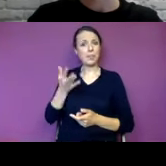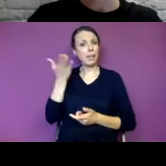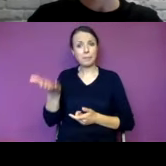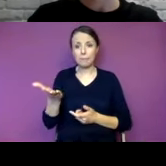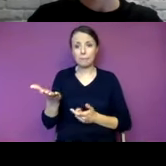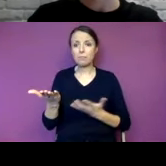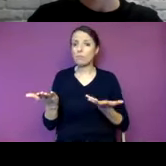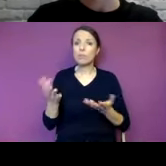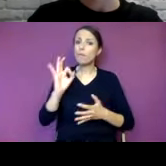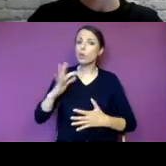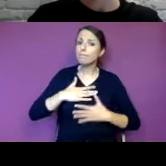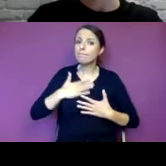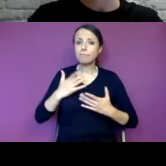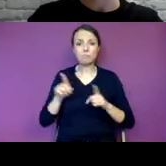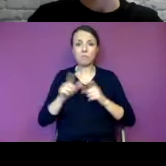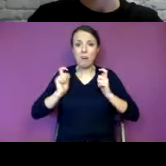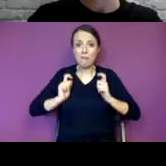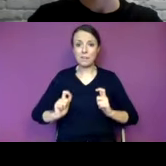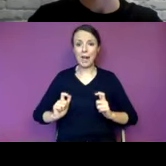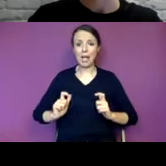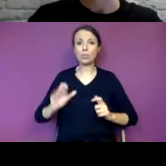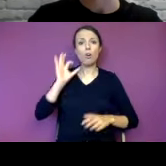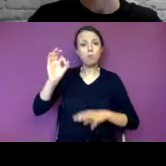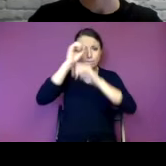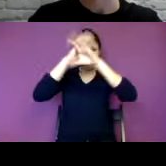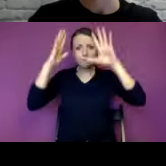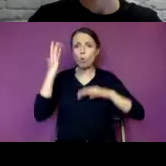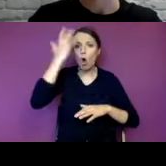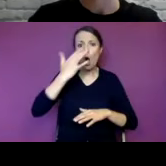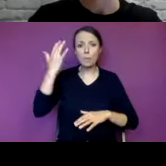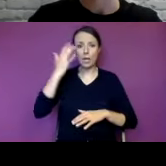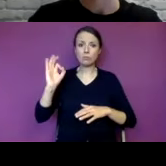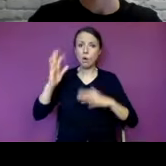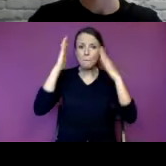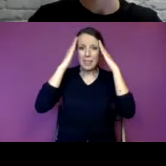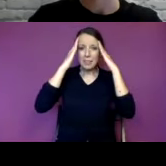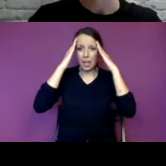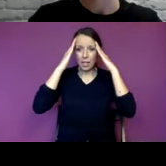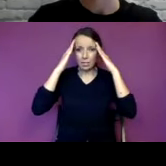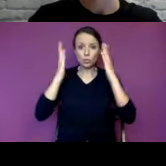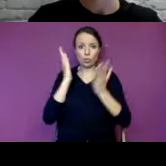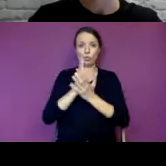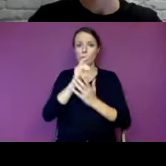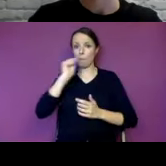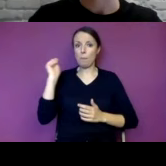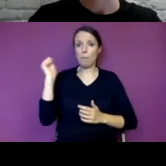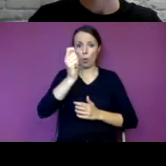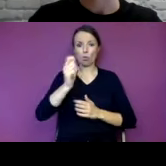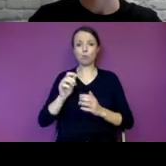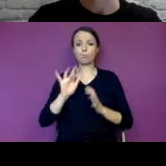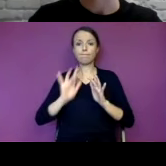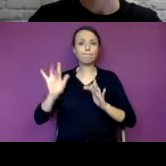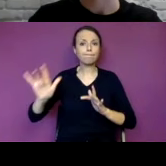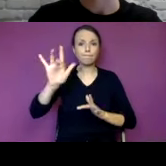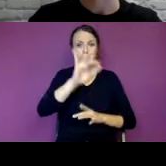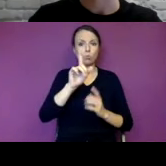wsi, jak twój obraz wsi, taki mentalny, zmieniał się pod wpływem tych doświadczeń i spotkań z